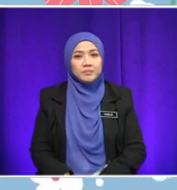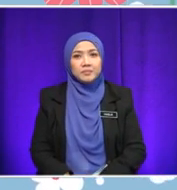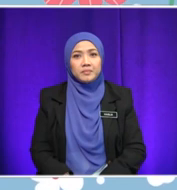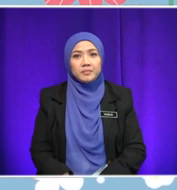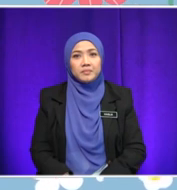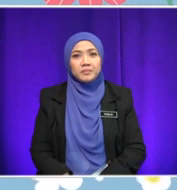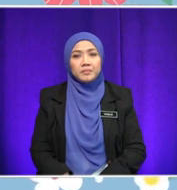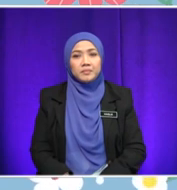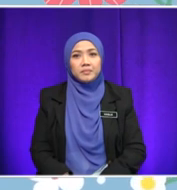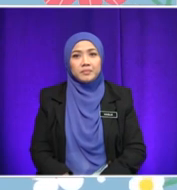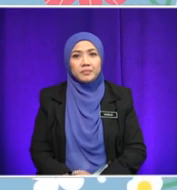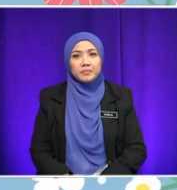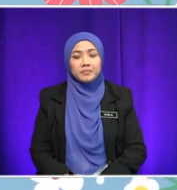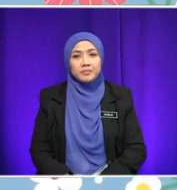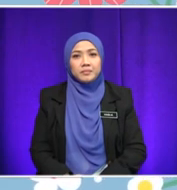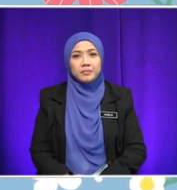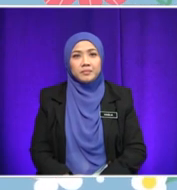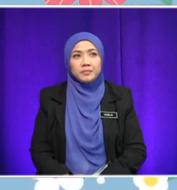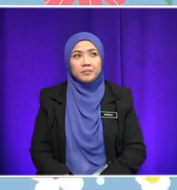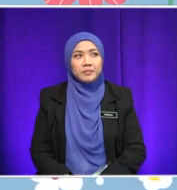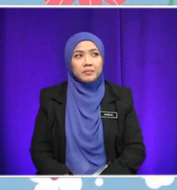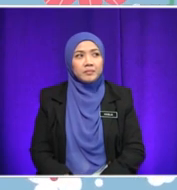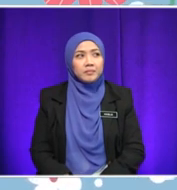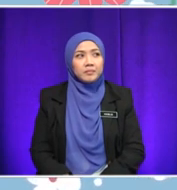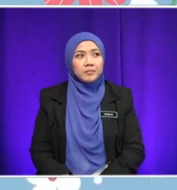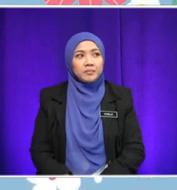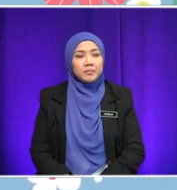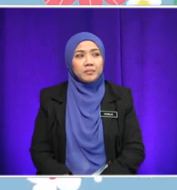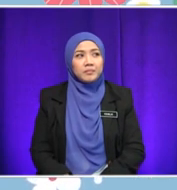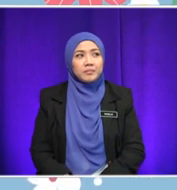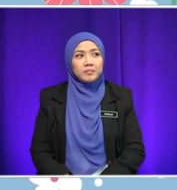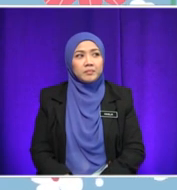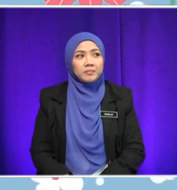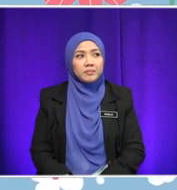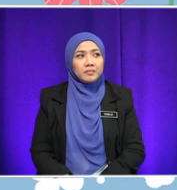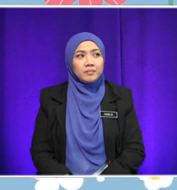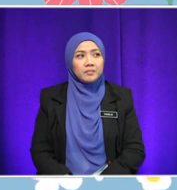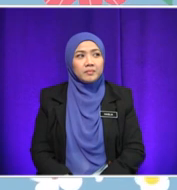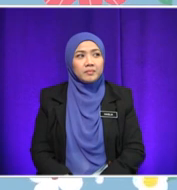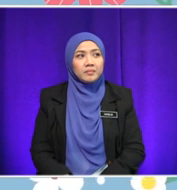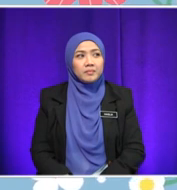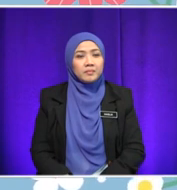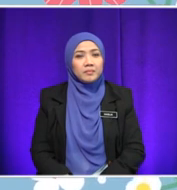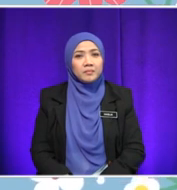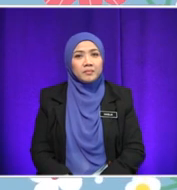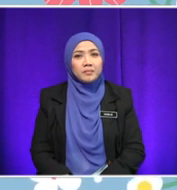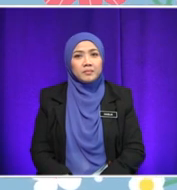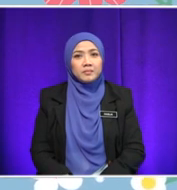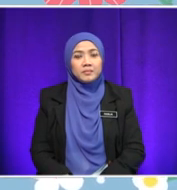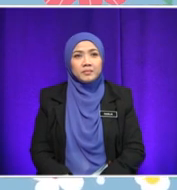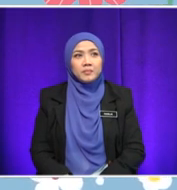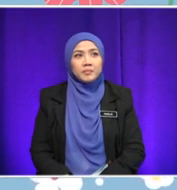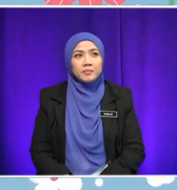Kemudian yang kedua yang ini ada sekalinya daun-daunnya dari cara bisa buat nih kan